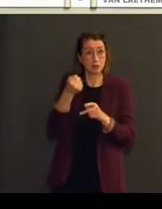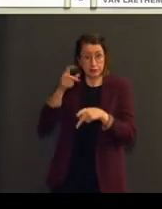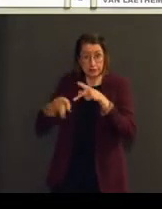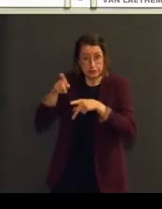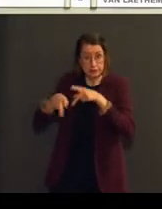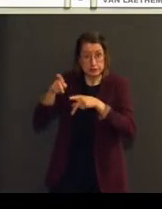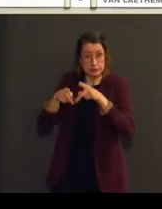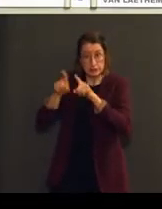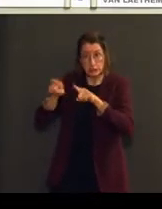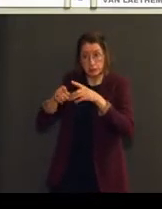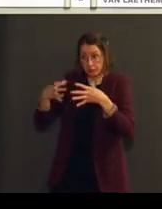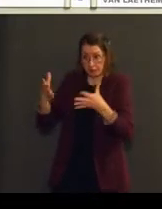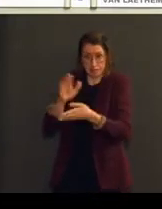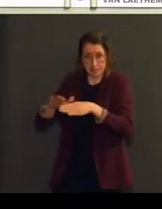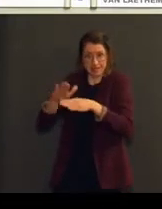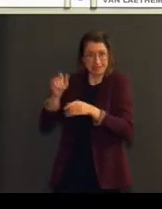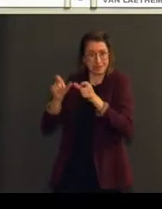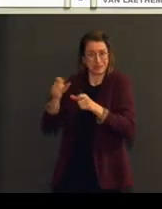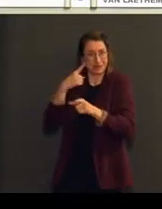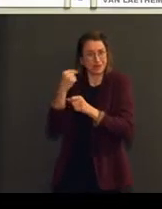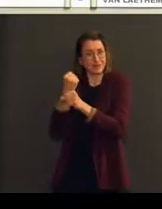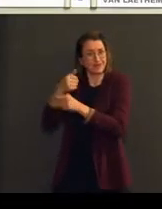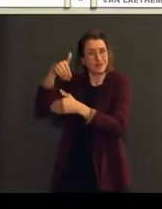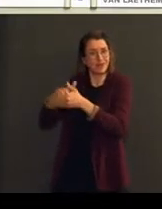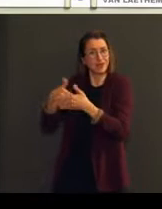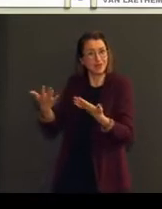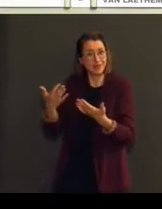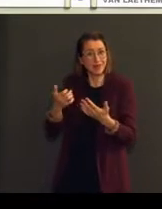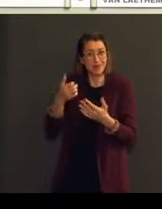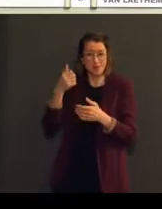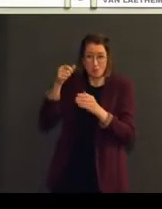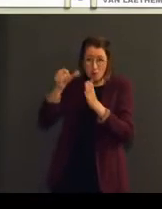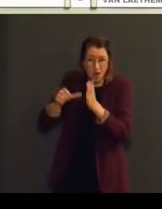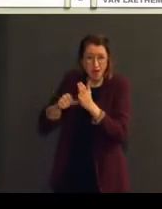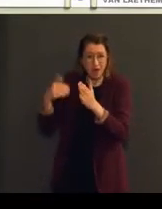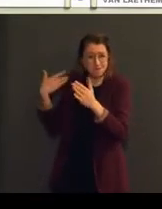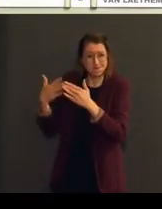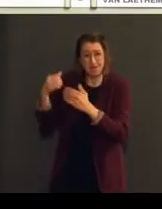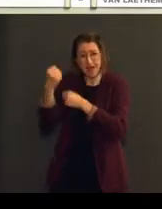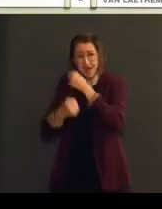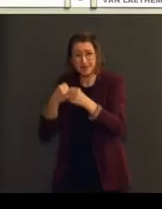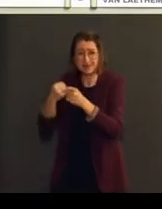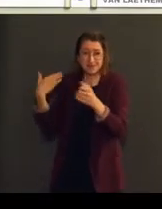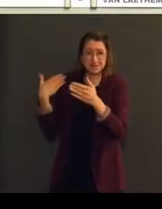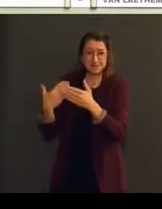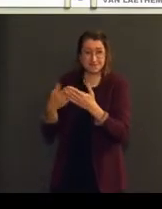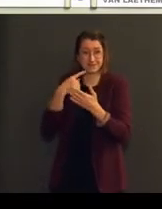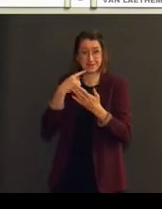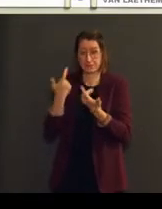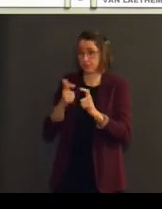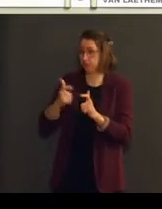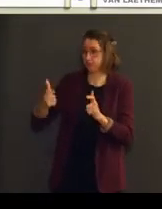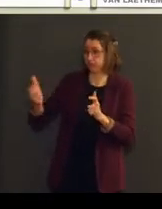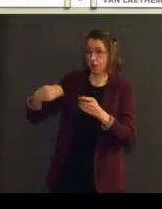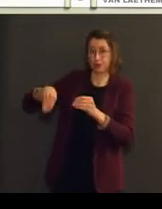années pour cela, et il est clair qu'à ce niveau, nous ne pouvons pas étendre les choses de manière indéfinie.